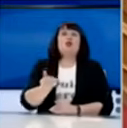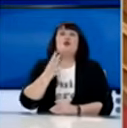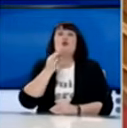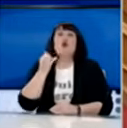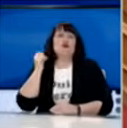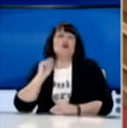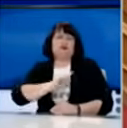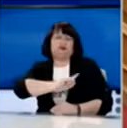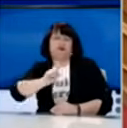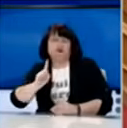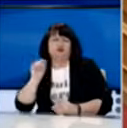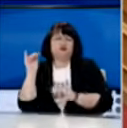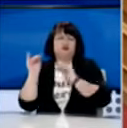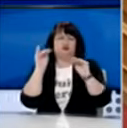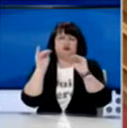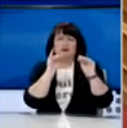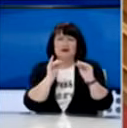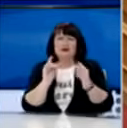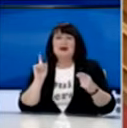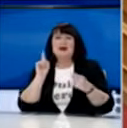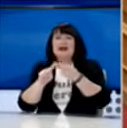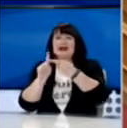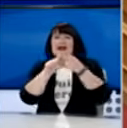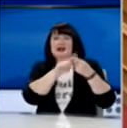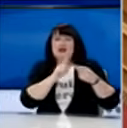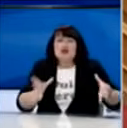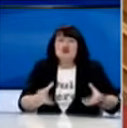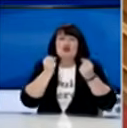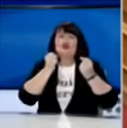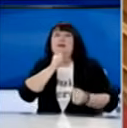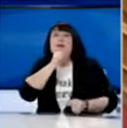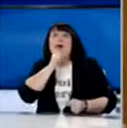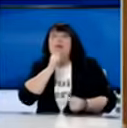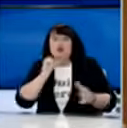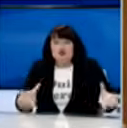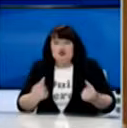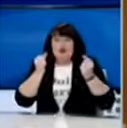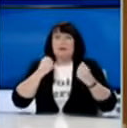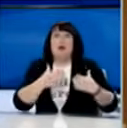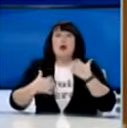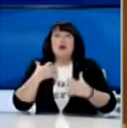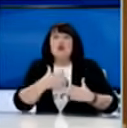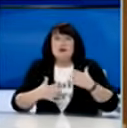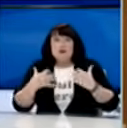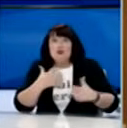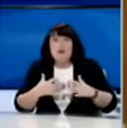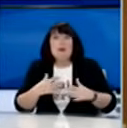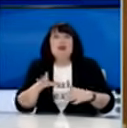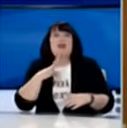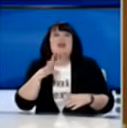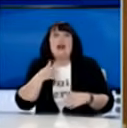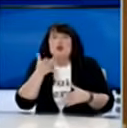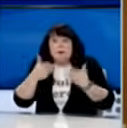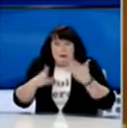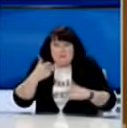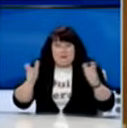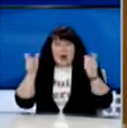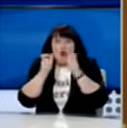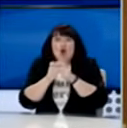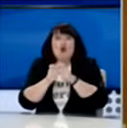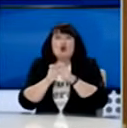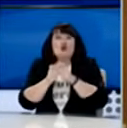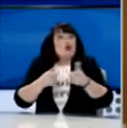γιατί συνάντησα παιδιά να λένε σώσαμε τον παππού μας, αγωνιούμε, δεν θέλουμε να φύγουμε από τον τόπο μας γιατί δεν